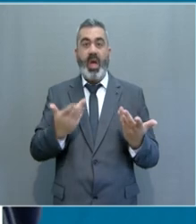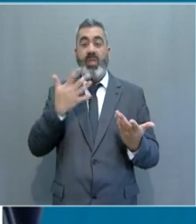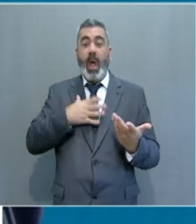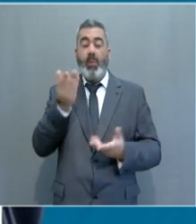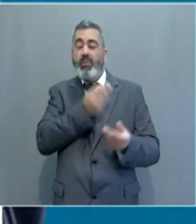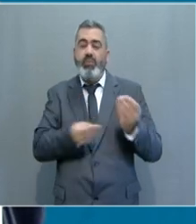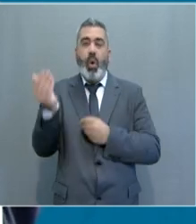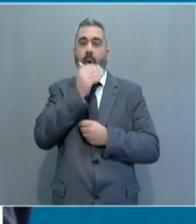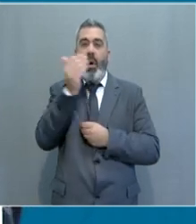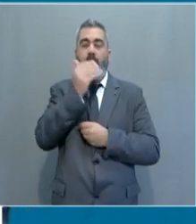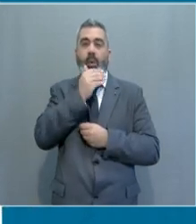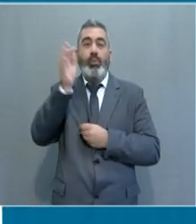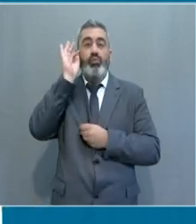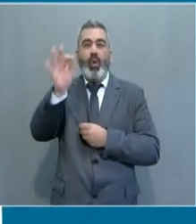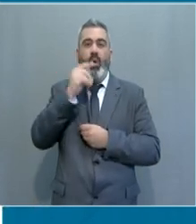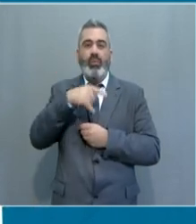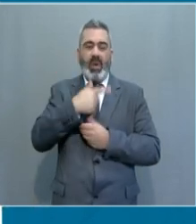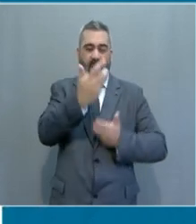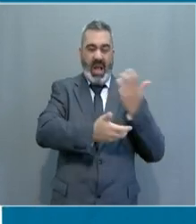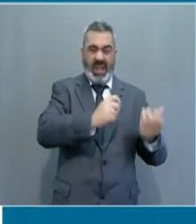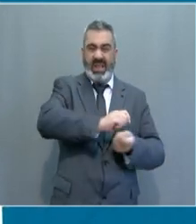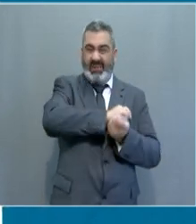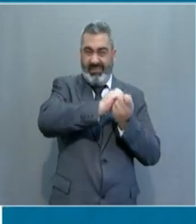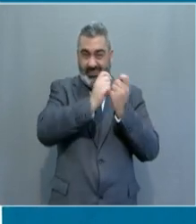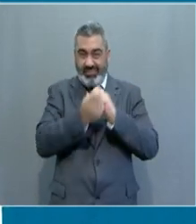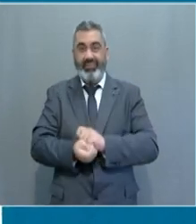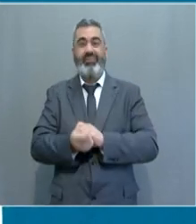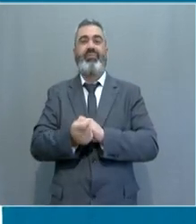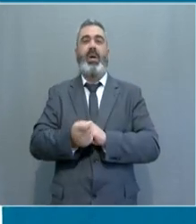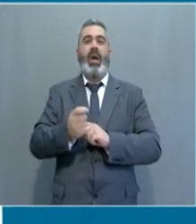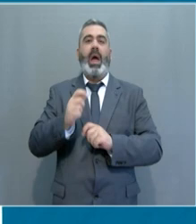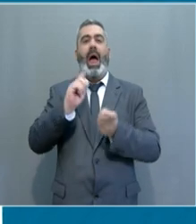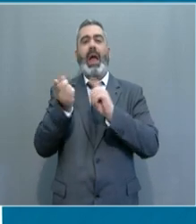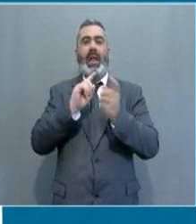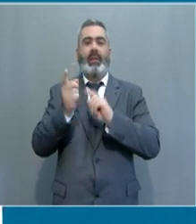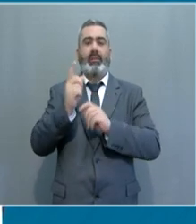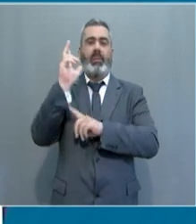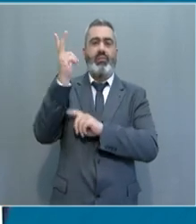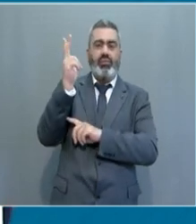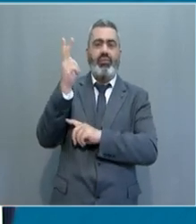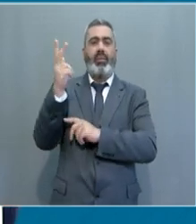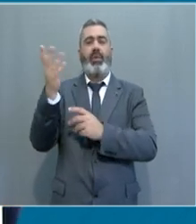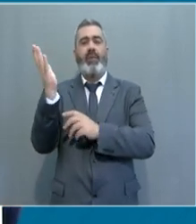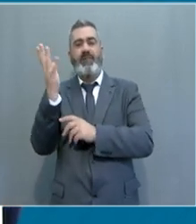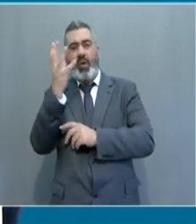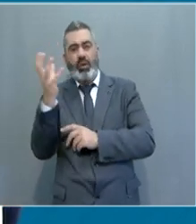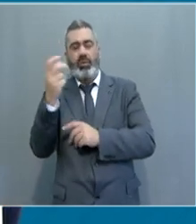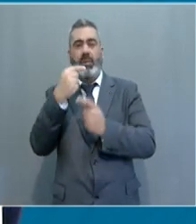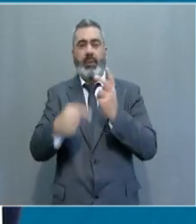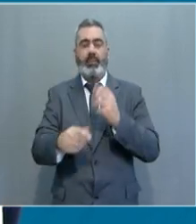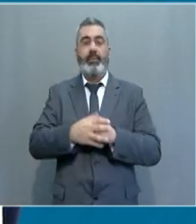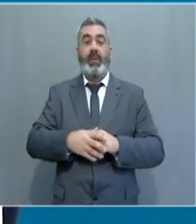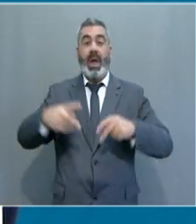την αλλαγή αυτή του παραγωγικού μοντέλου. Η πολιτεία λοιπόν, σε συνεργασία με την αυτοδιοίκηση, τους παραγωγικούς